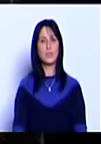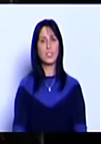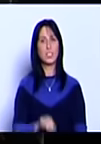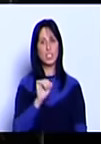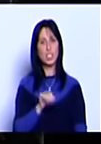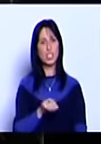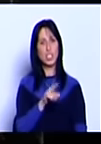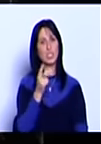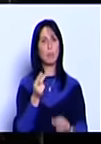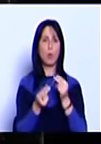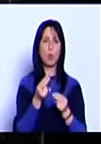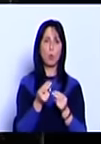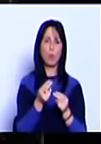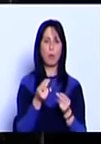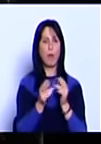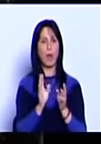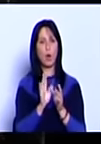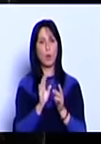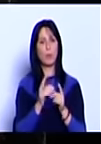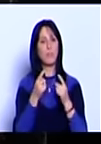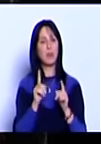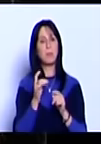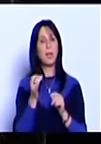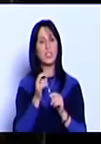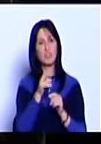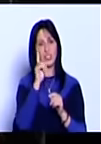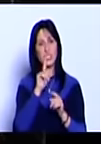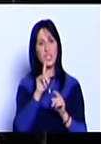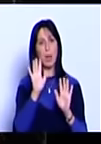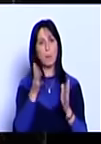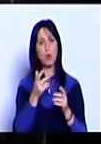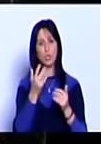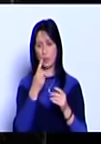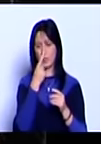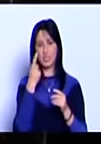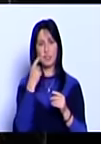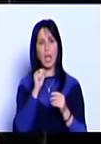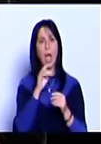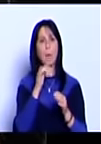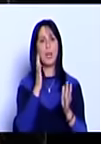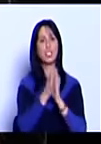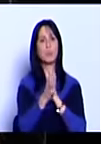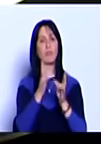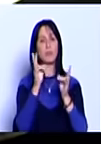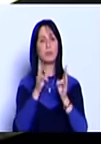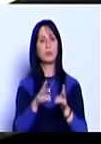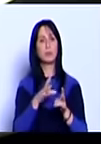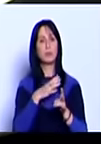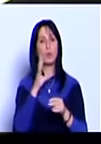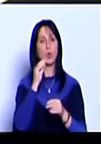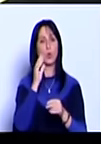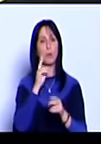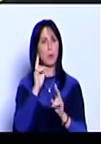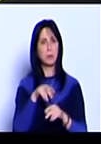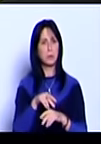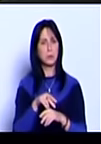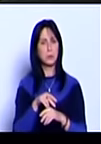შეიძლება ხუმრობს, შეიძლება არ ხუმრობს, მაგრამ სხვა რამ მაინტერესებს. თქვენ იცით რა მოხდა რამდენიმე დღის წინ აღმაშენებლის გამზირზე, როცა არ